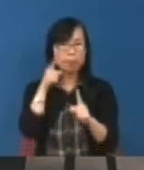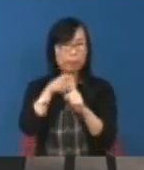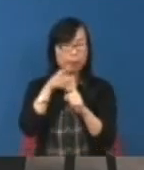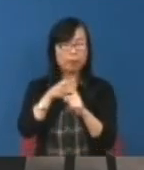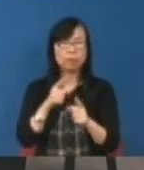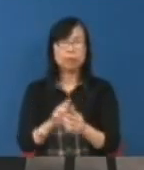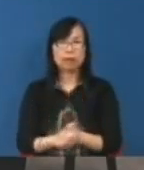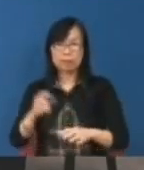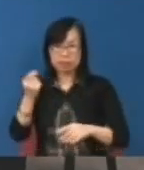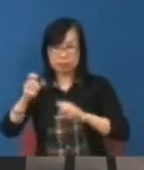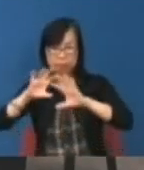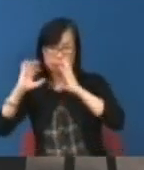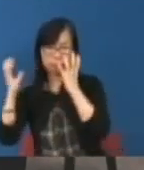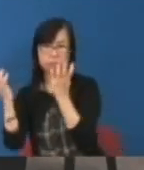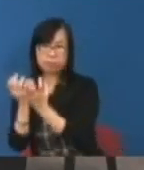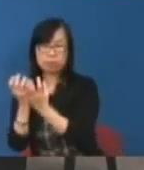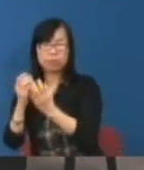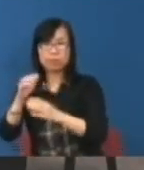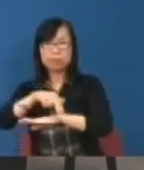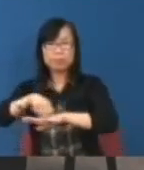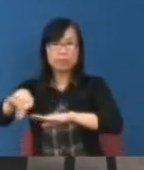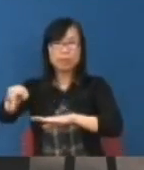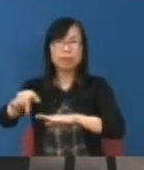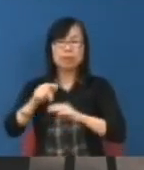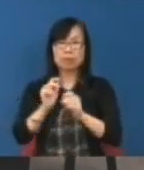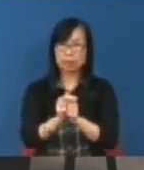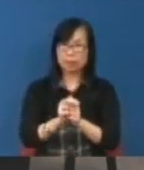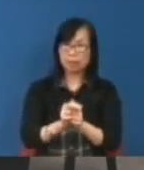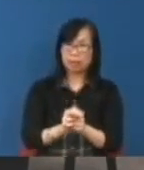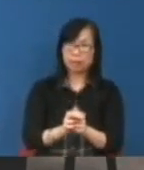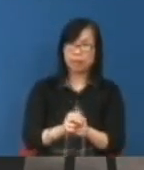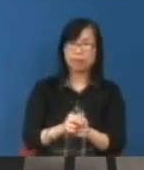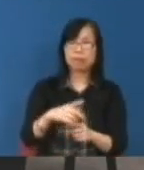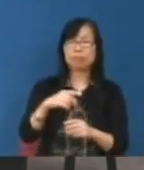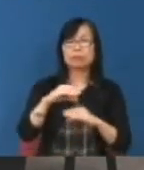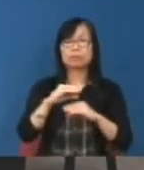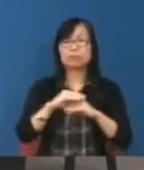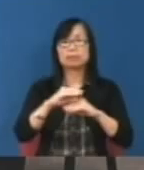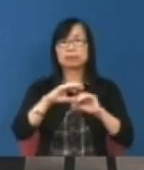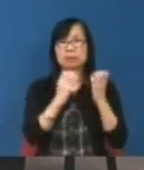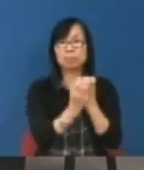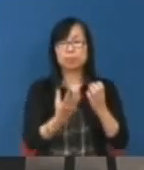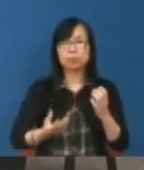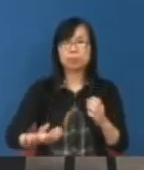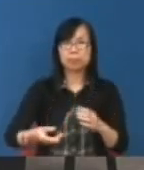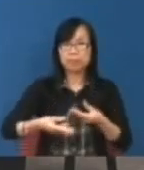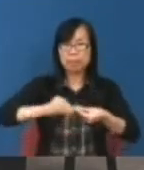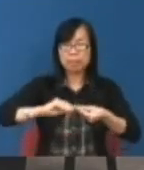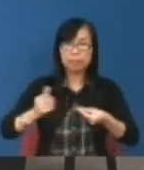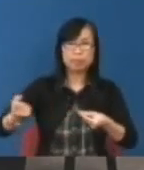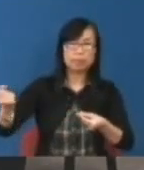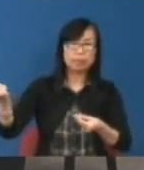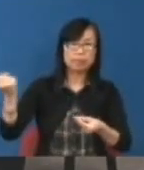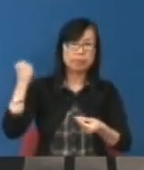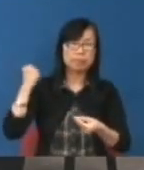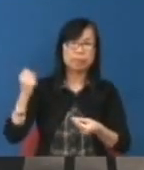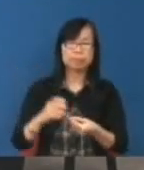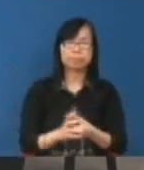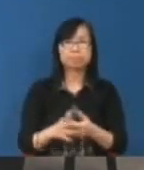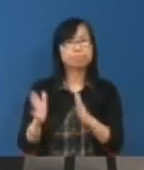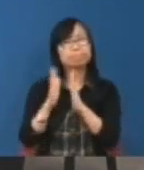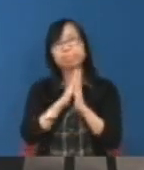喺個小圈子制度裏邊，民建聯又有呢個集團票嘅力量，咁所以咧就互相拉拉扯扯